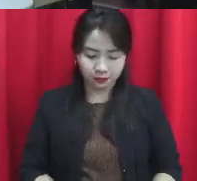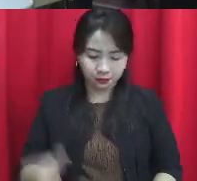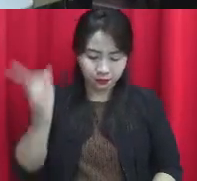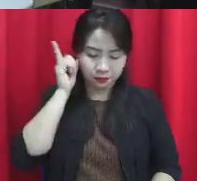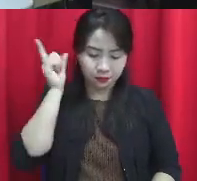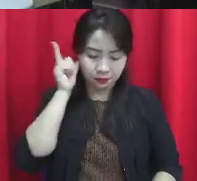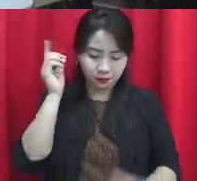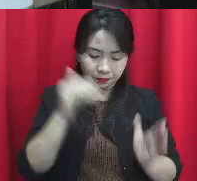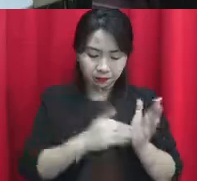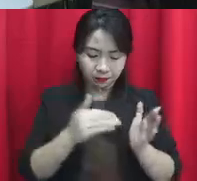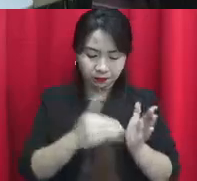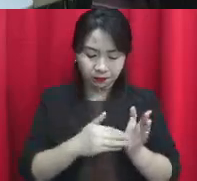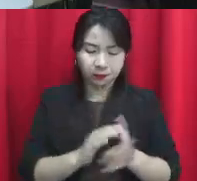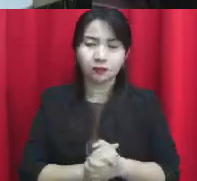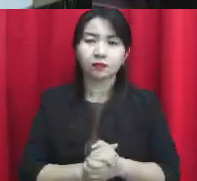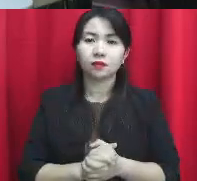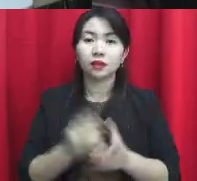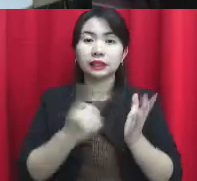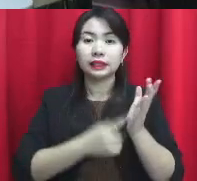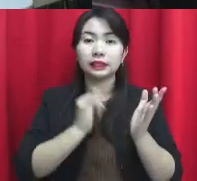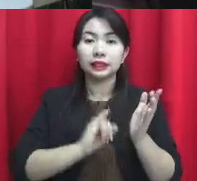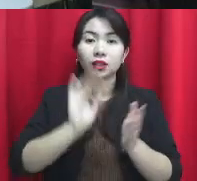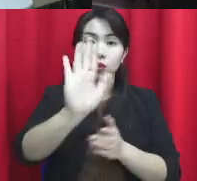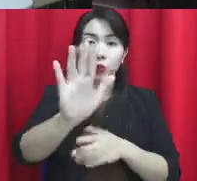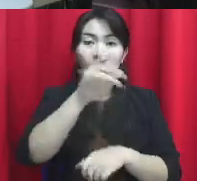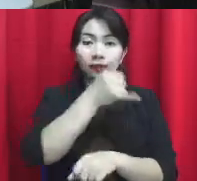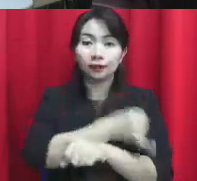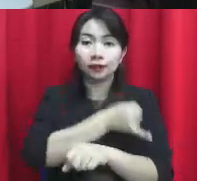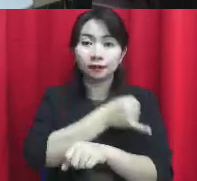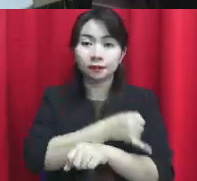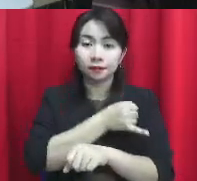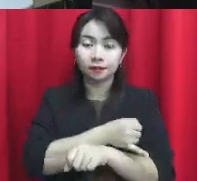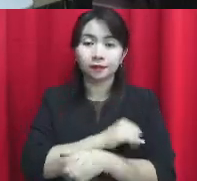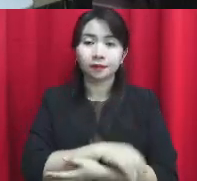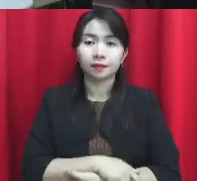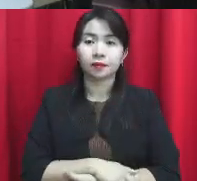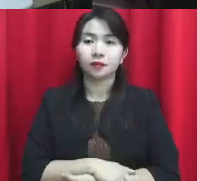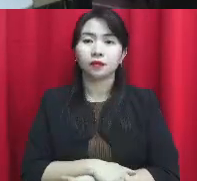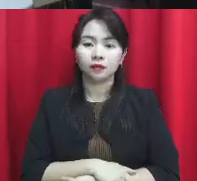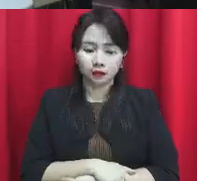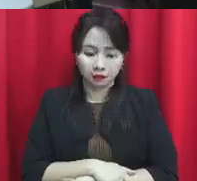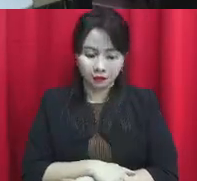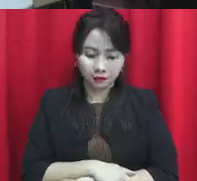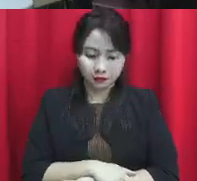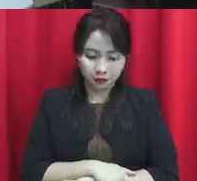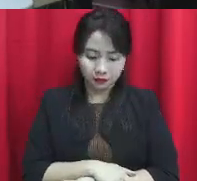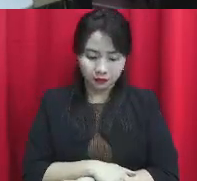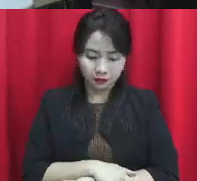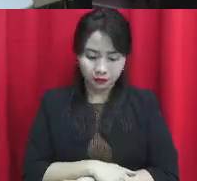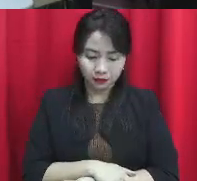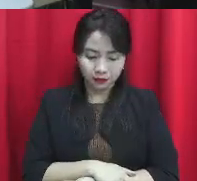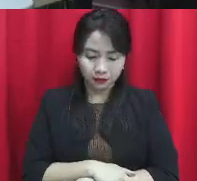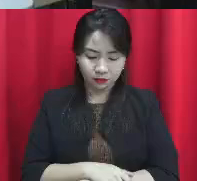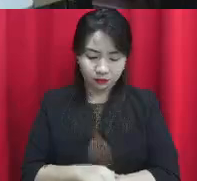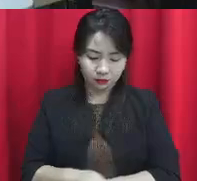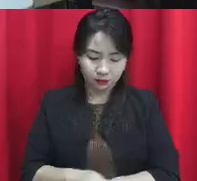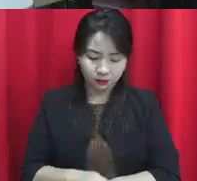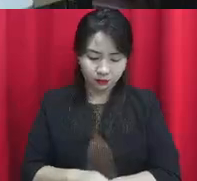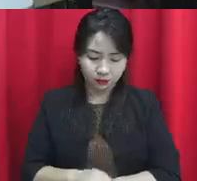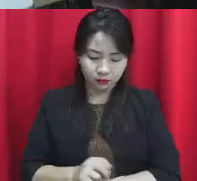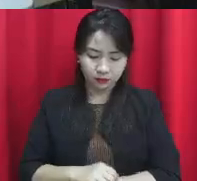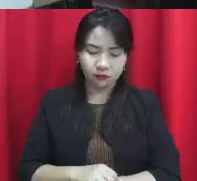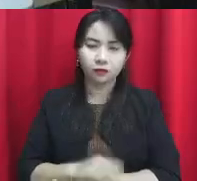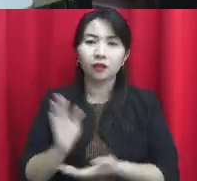to this this is your investment Yeah ' ba ito yyung investment Ninyo eh ito yung sinasabi ko